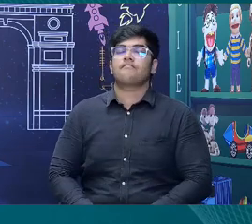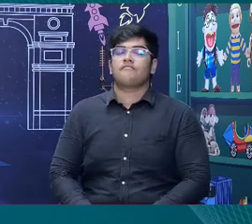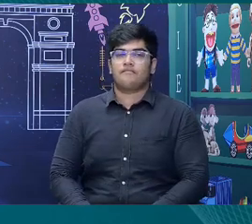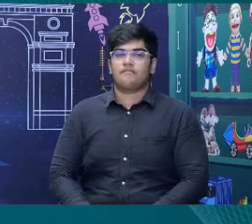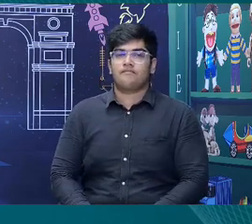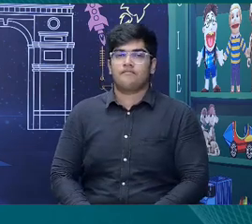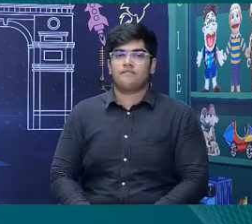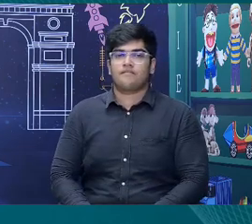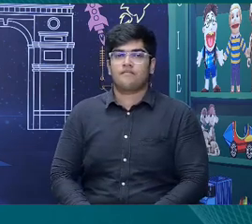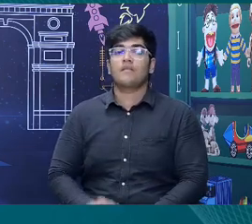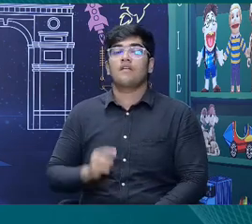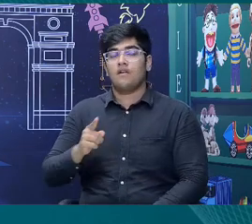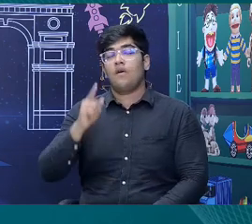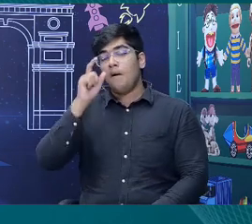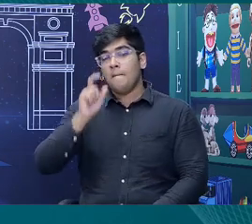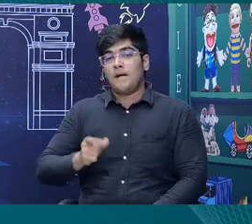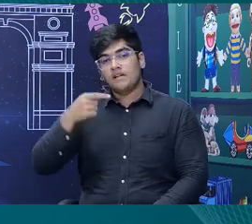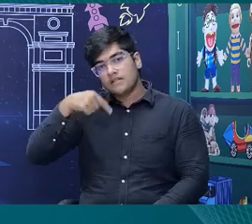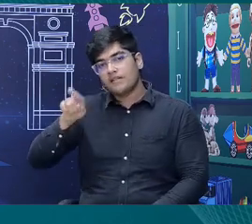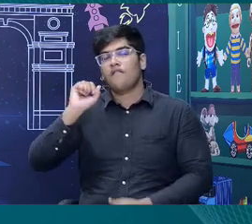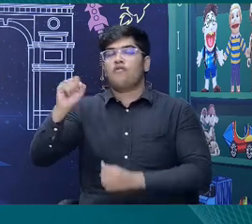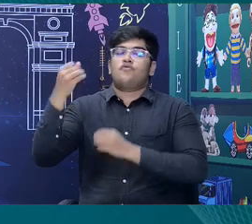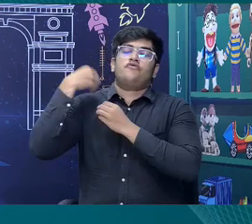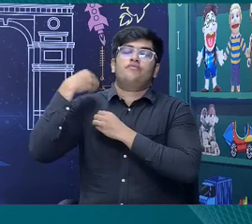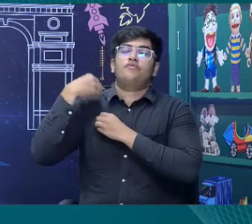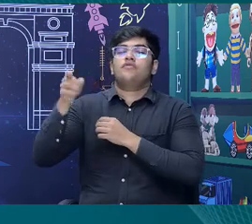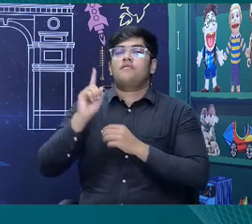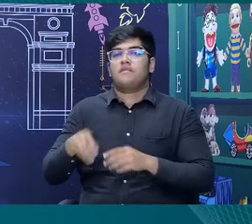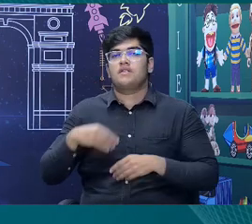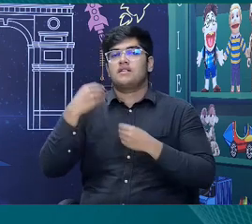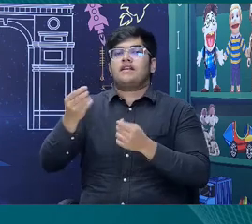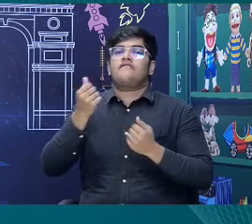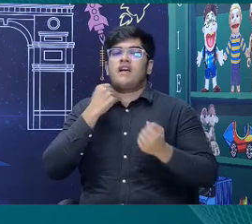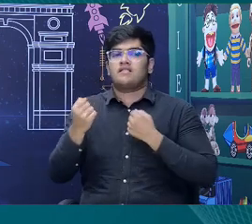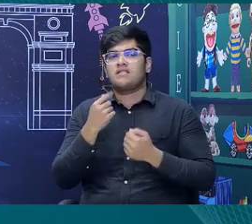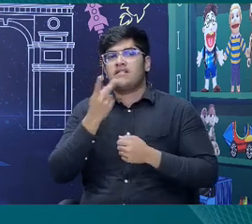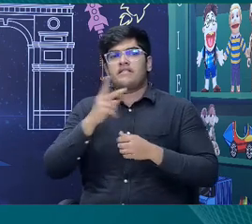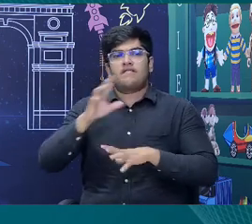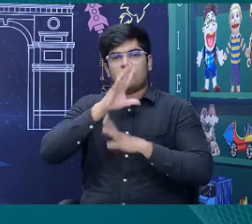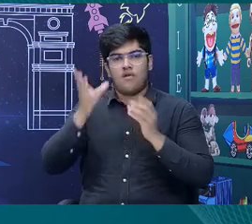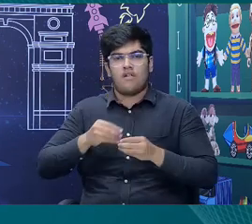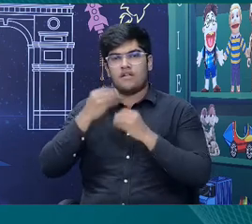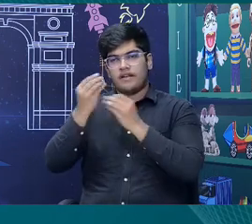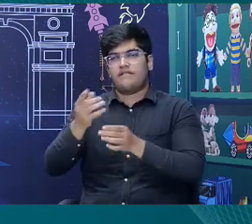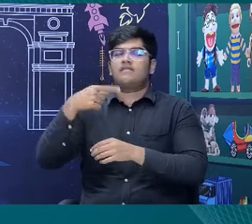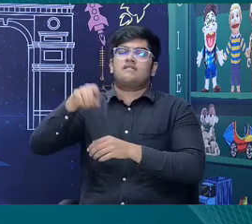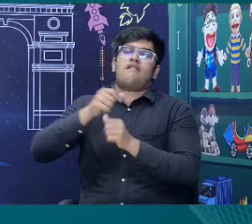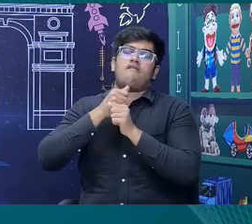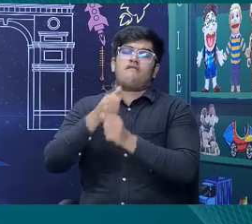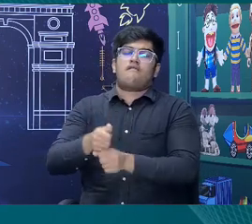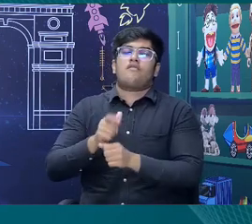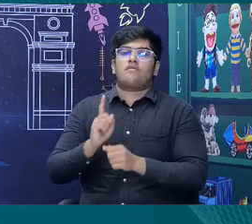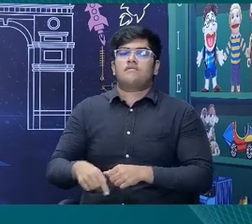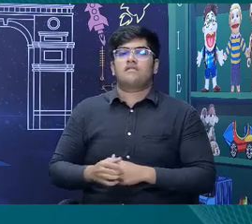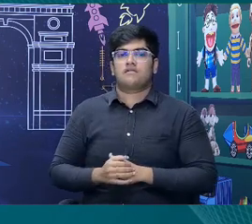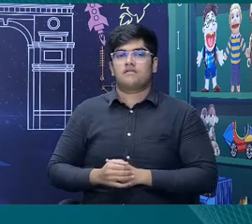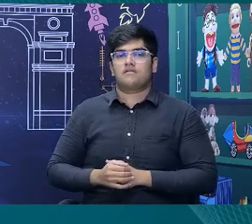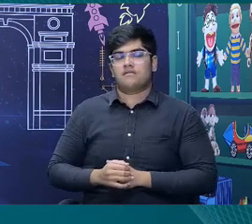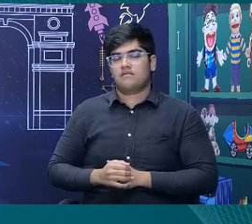रिस्पांसिबिलिटी हैदा सारी एक्सरसाइजस उनको ज्यादा दी जाएगी जिसको उन्हें करना है एगजैक्टली इसमें जो थेरेपिस्ट है और क्लाइंट